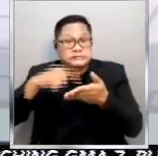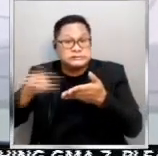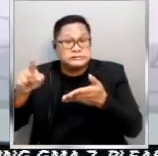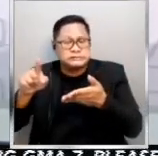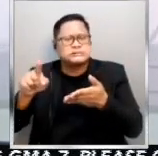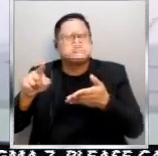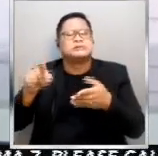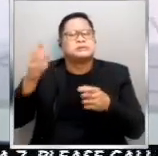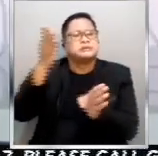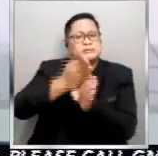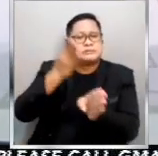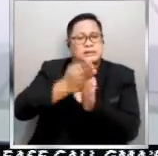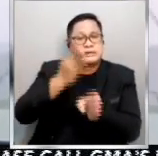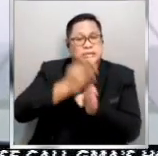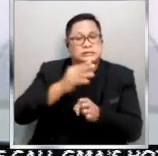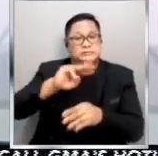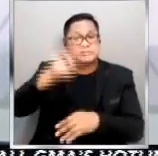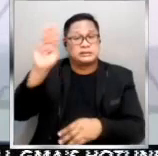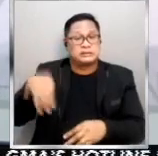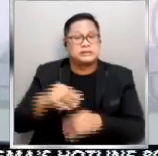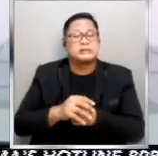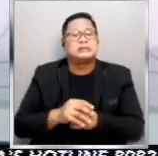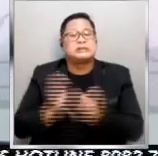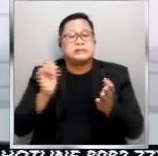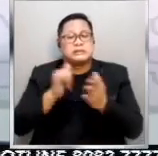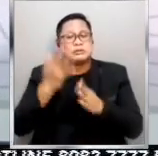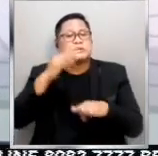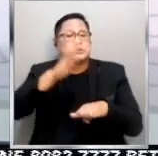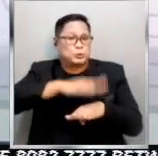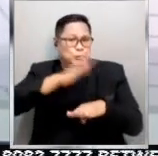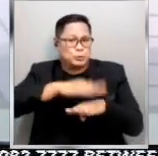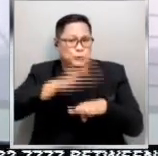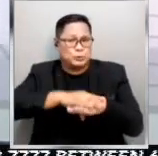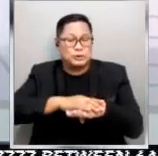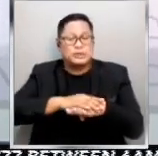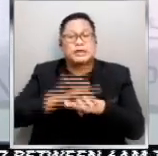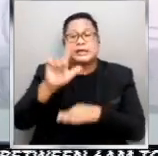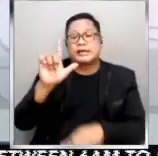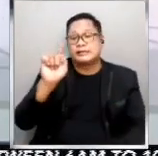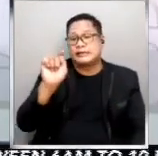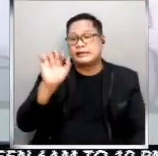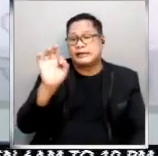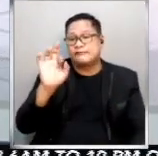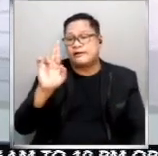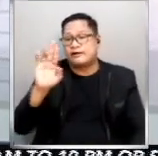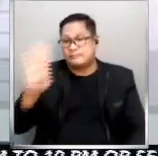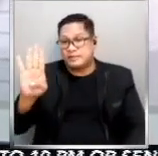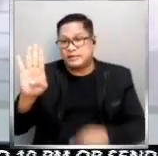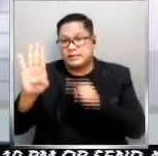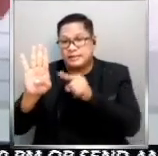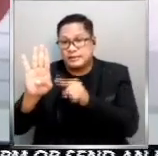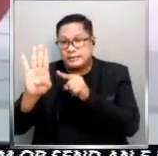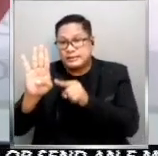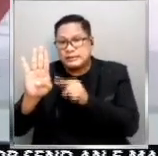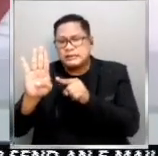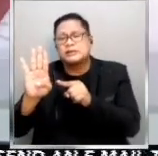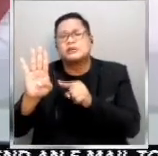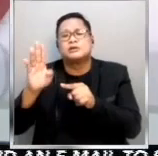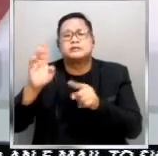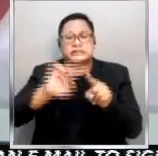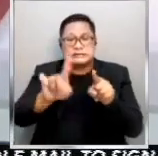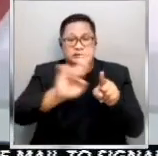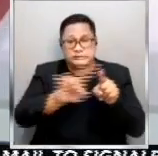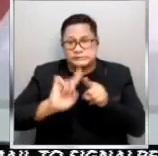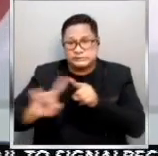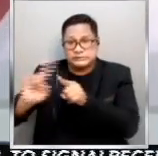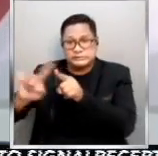sa Metro Manila. Kaya nagbabala na ang Land Transportation Franchising and Regulatory Board sa mga operator.